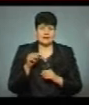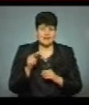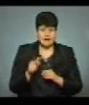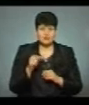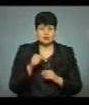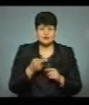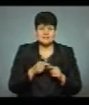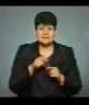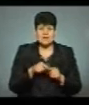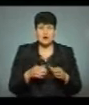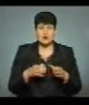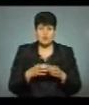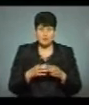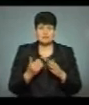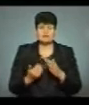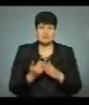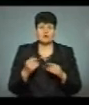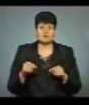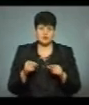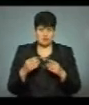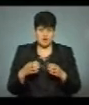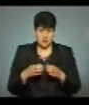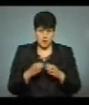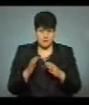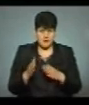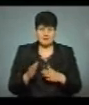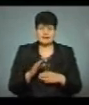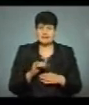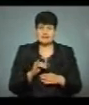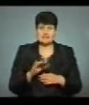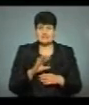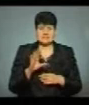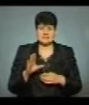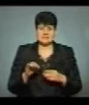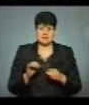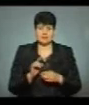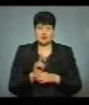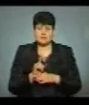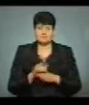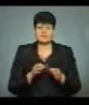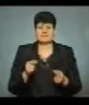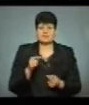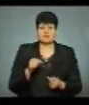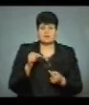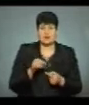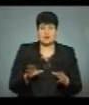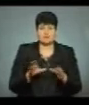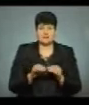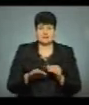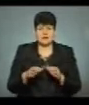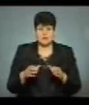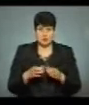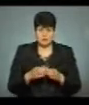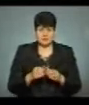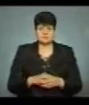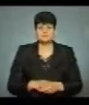що ця громада дійсно вона новостворена громада і не за всіма параметрами відповідала об'єднаним територіальним громадам на